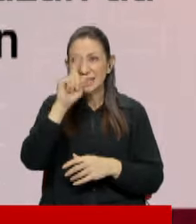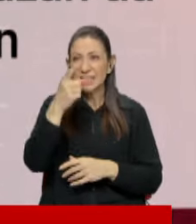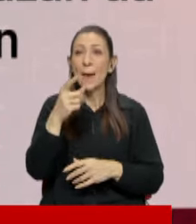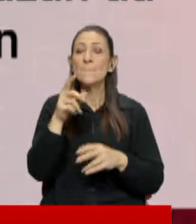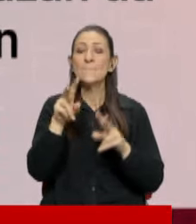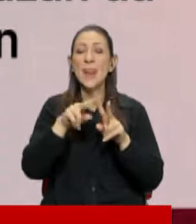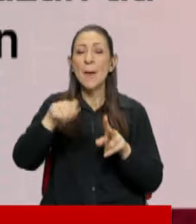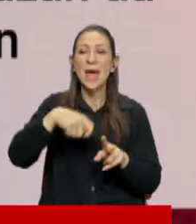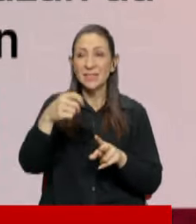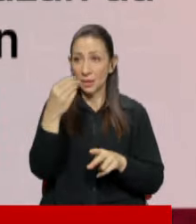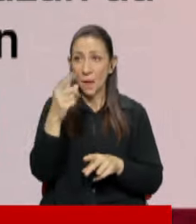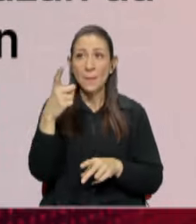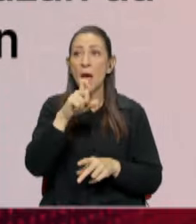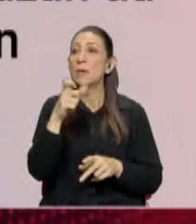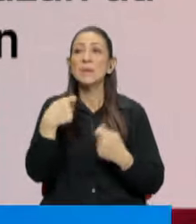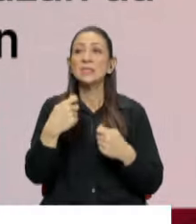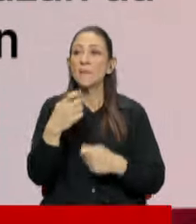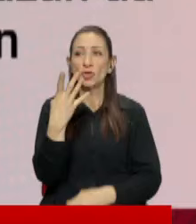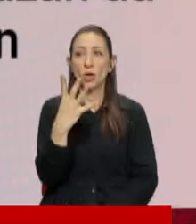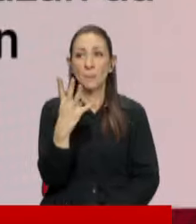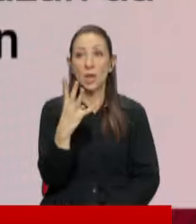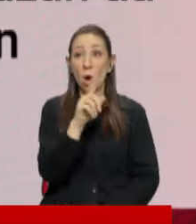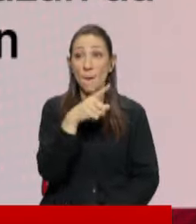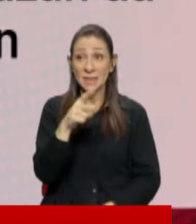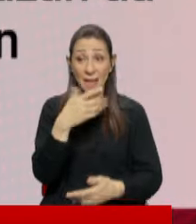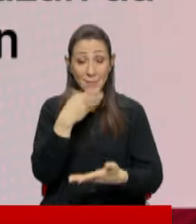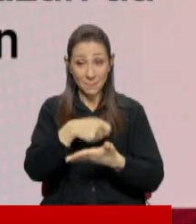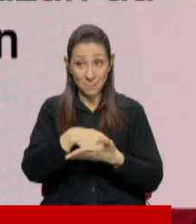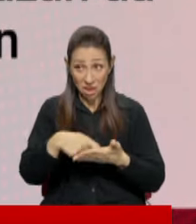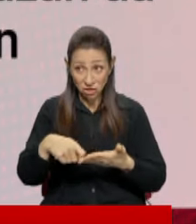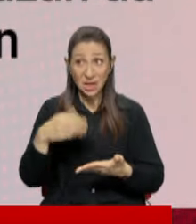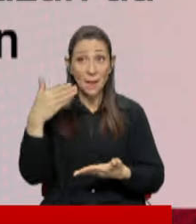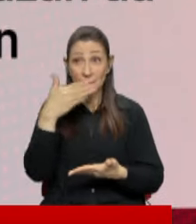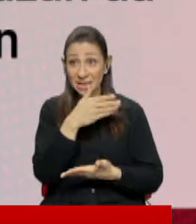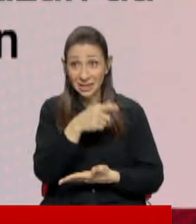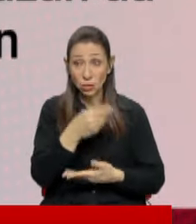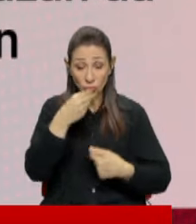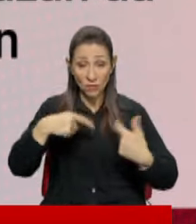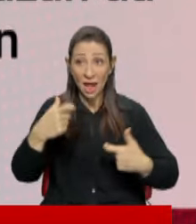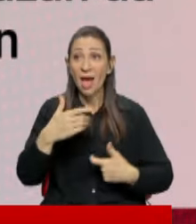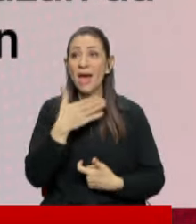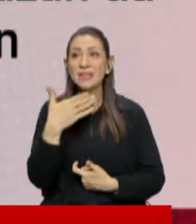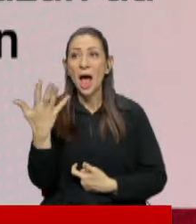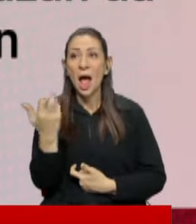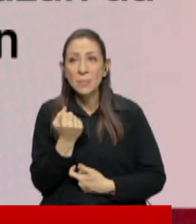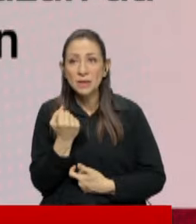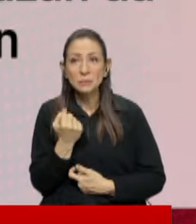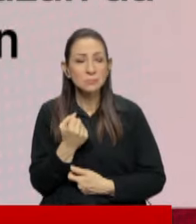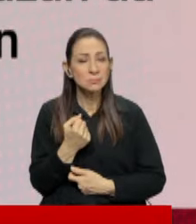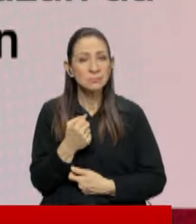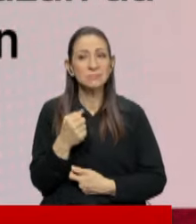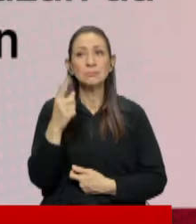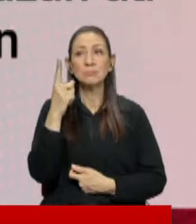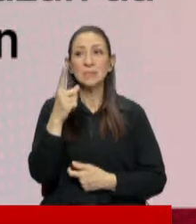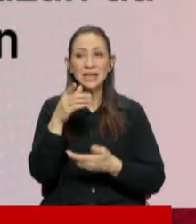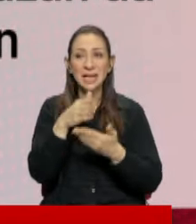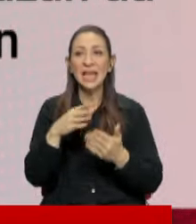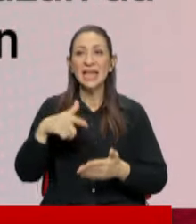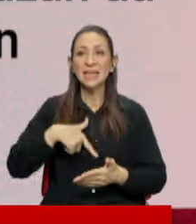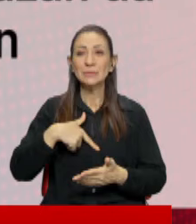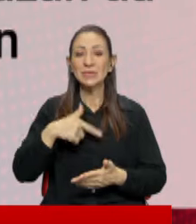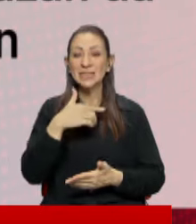menemen yeseler aylık maliyeti 4000 liraya yakın. 10.000 liralık emekli maaşlarıyla Ramazan'da sofralarına kırmızı et koyabilenlerin bir öğün